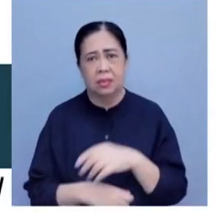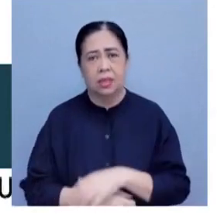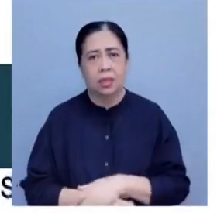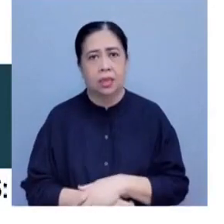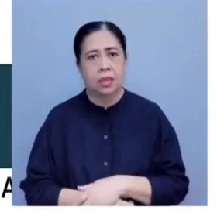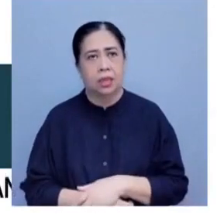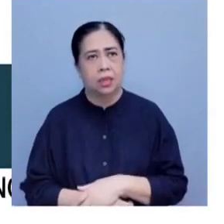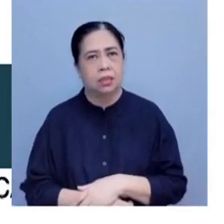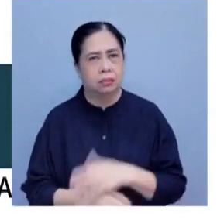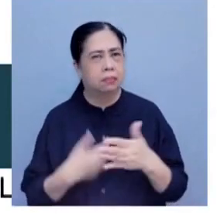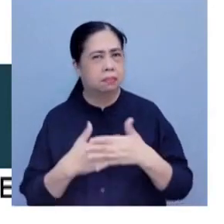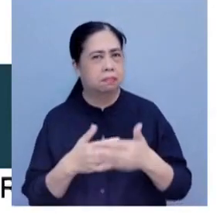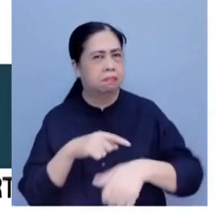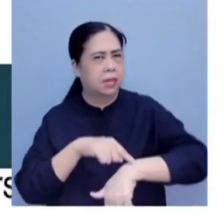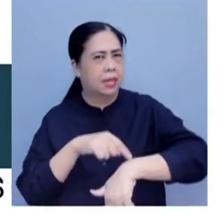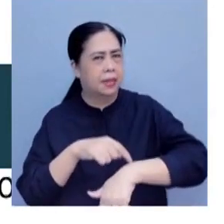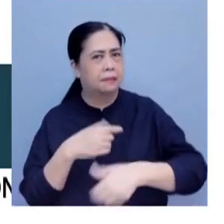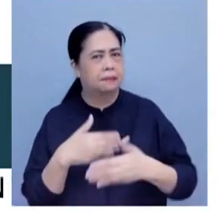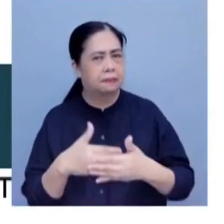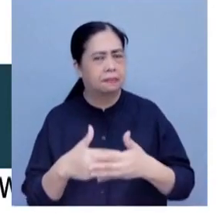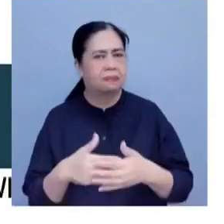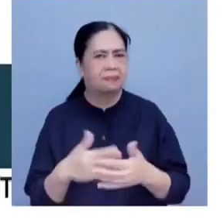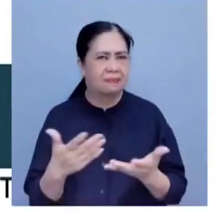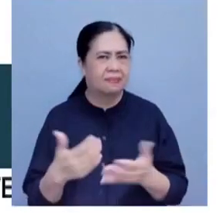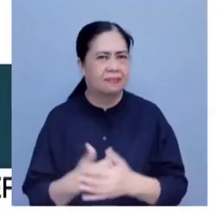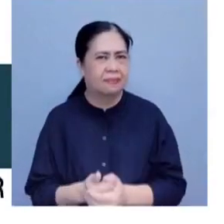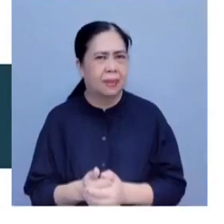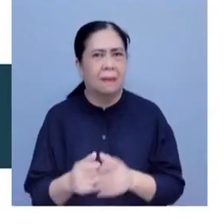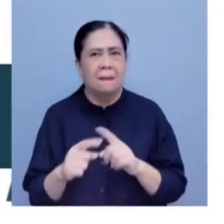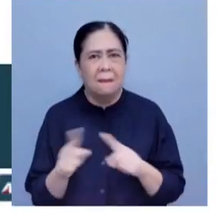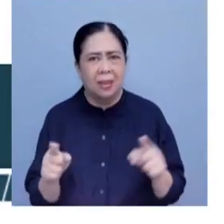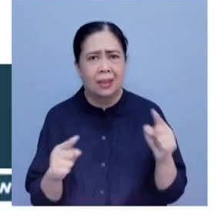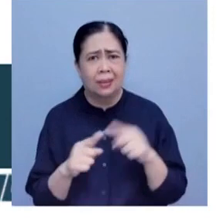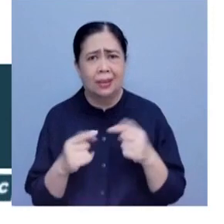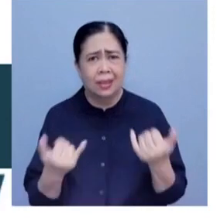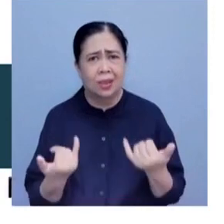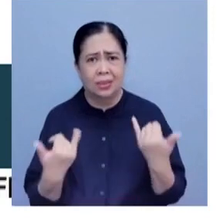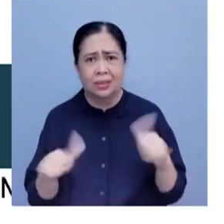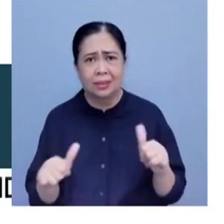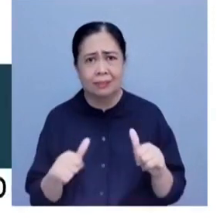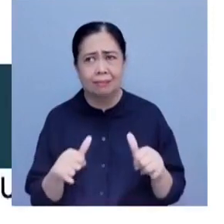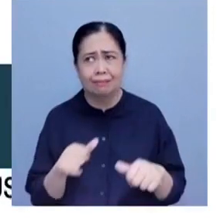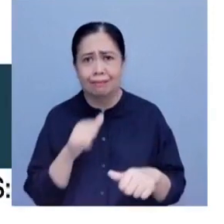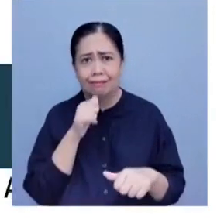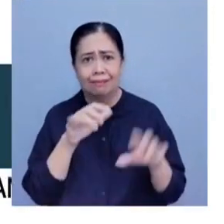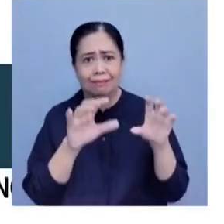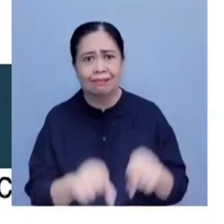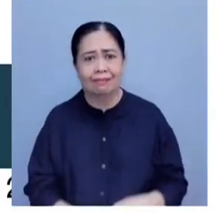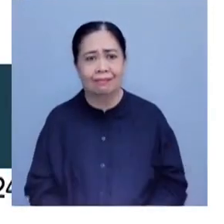It's just a matter of time. Pero bakit hanggang ngayon hindi pa nahuhuli?